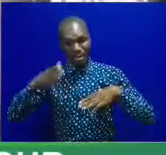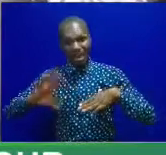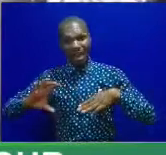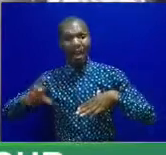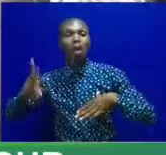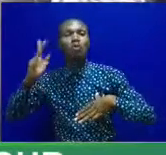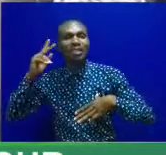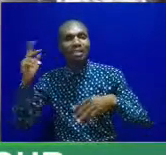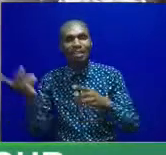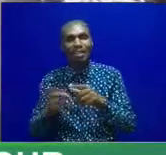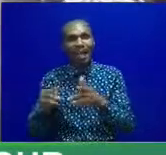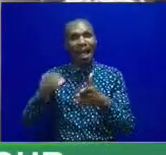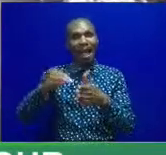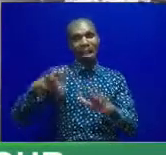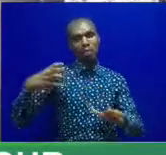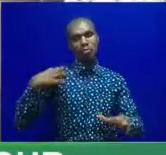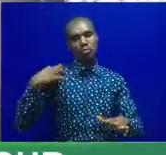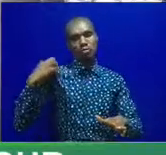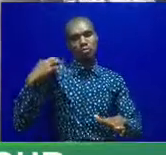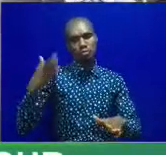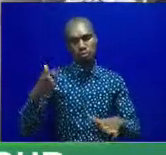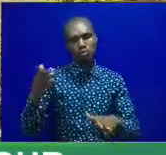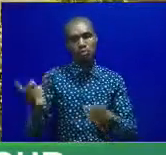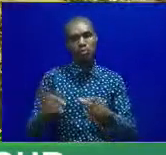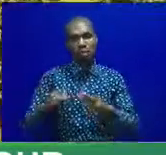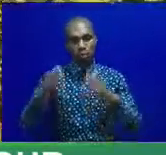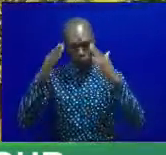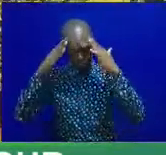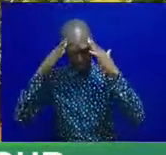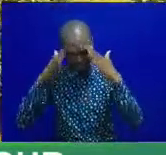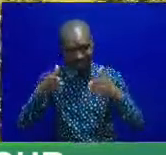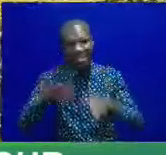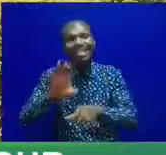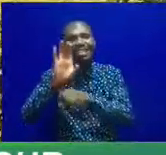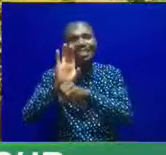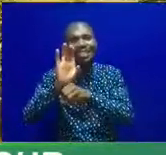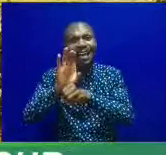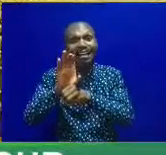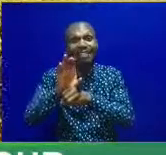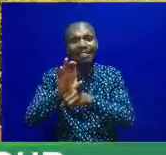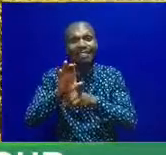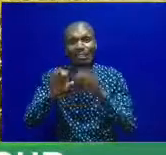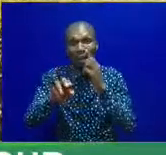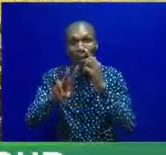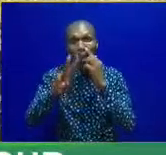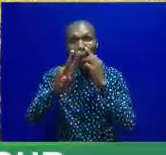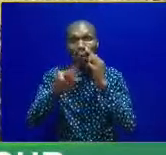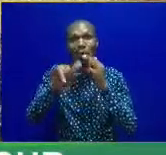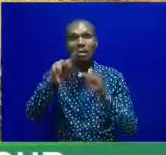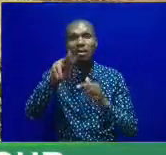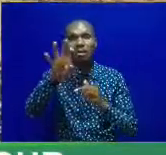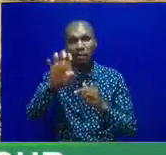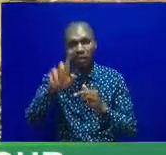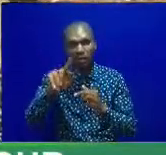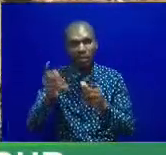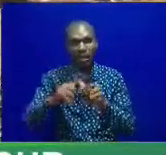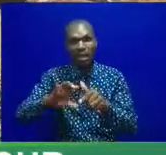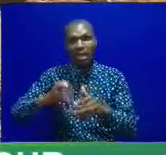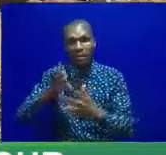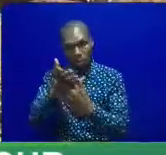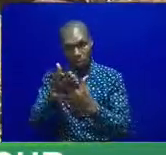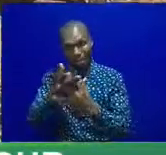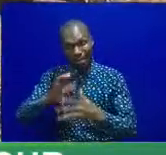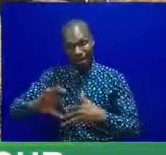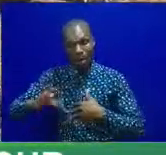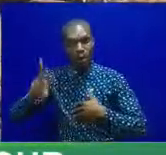Kisi banyara ko bagwesokya kuikira ansi ekanisa St. Vincent yere obugatigati bw'omukyoba songo koba